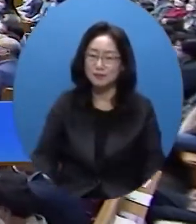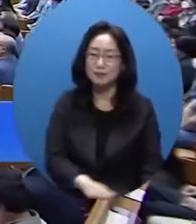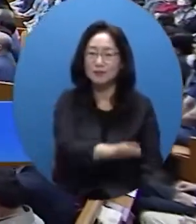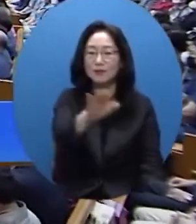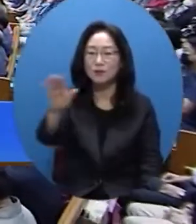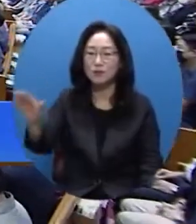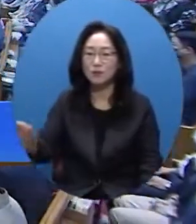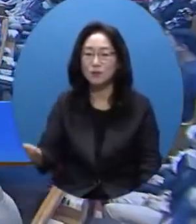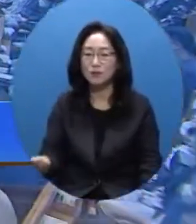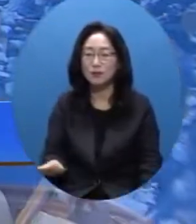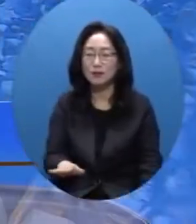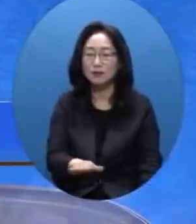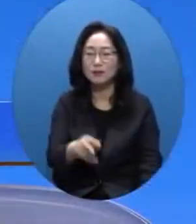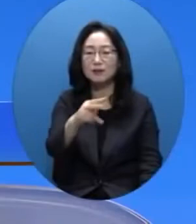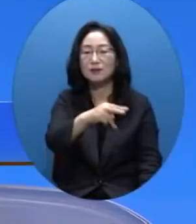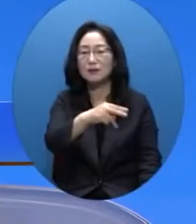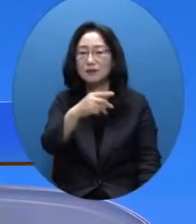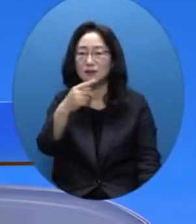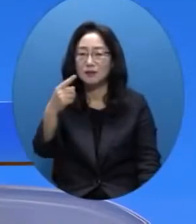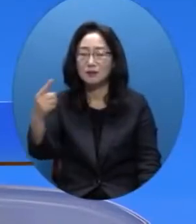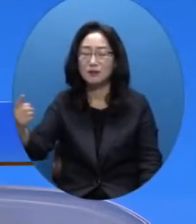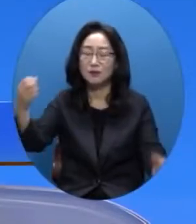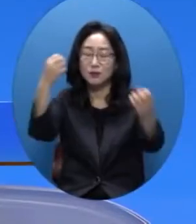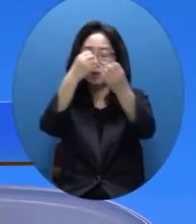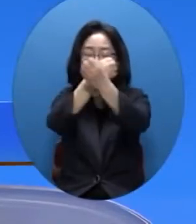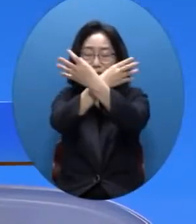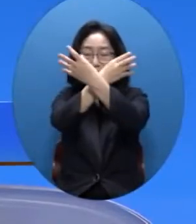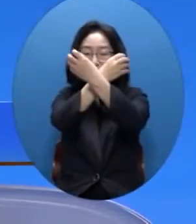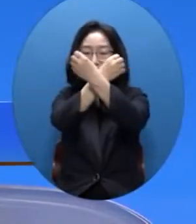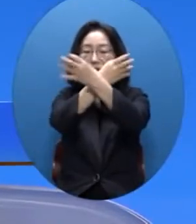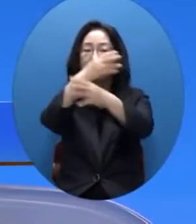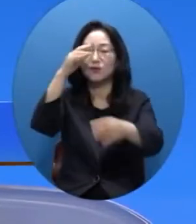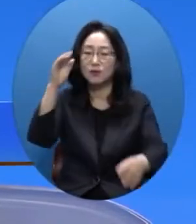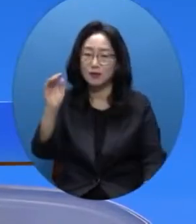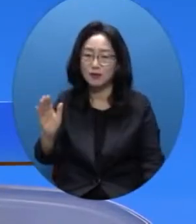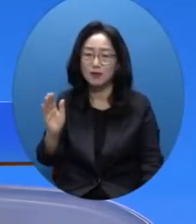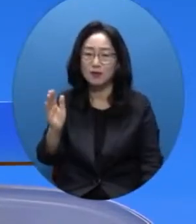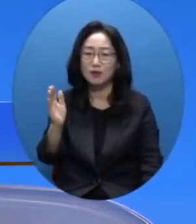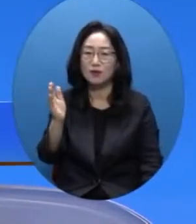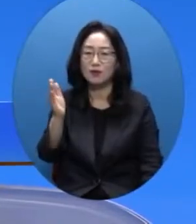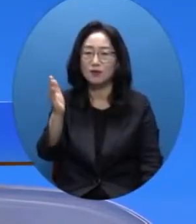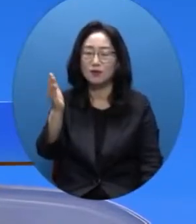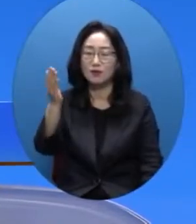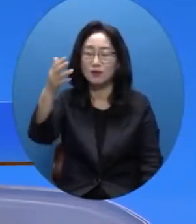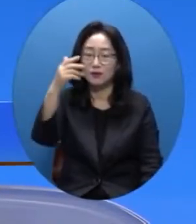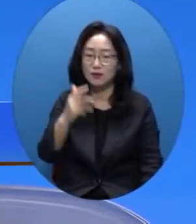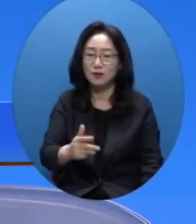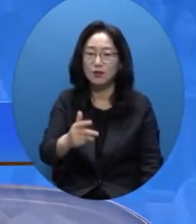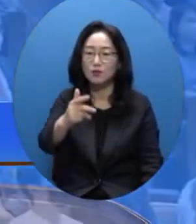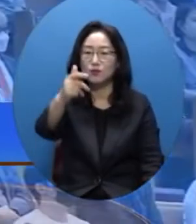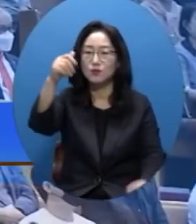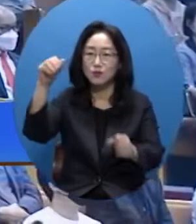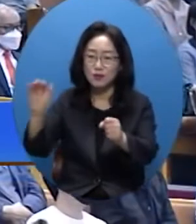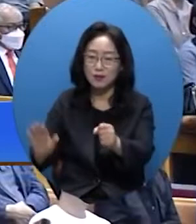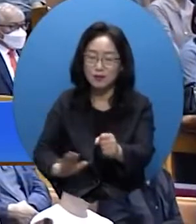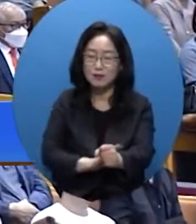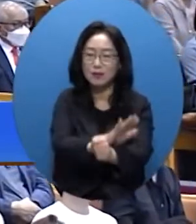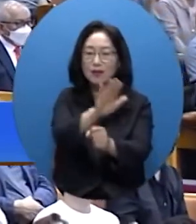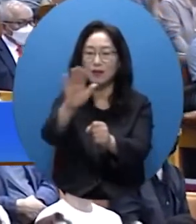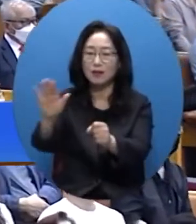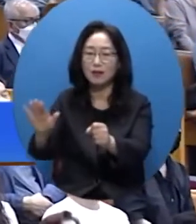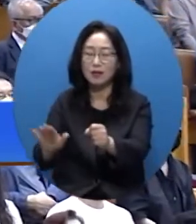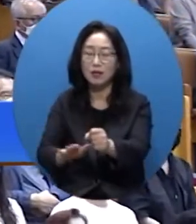1222 우리 듯 오모 어떤 되야 여 어 적의